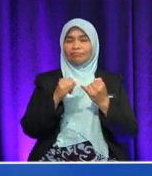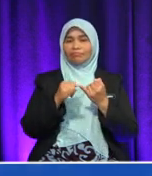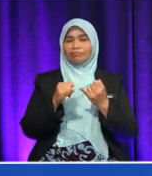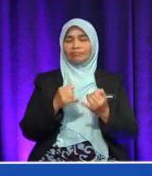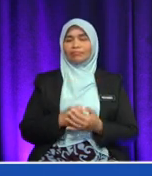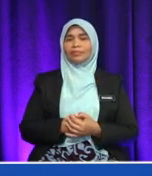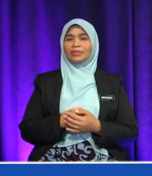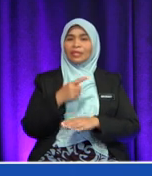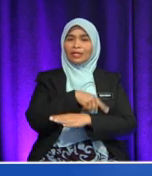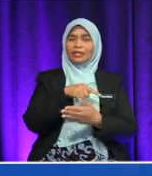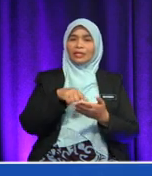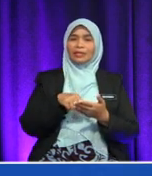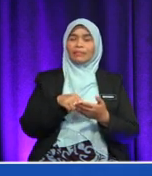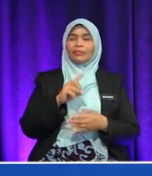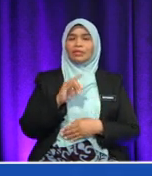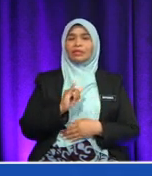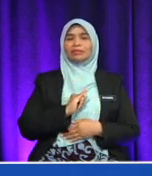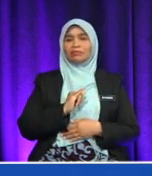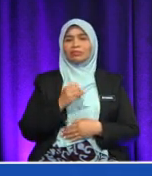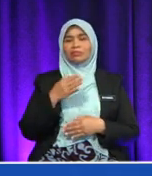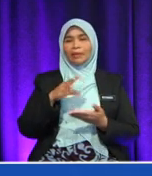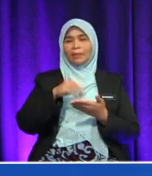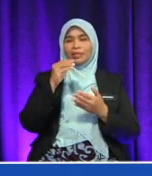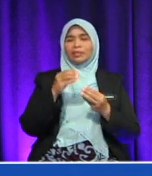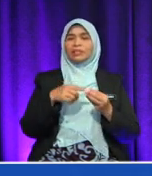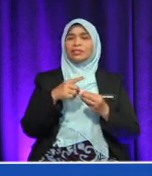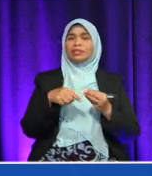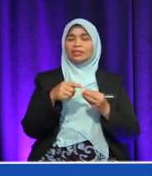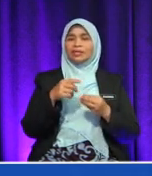Hari ini saya belajar tentang hikmah-hikmat